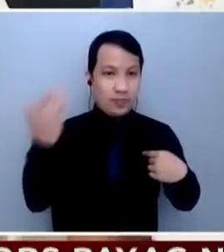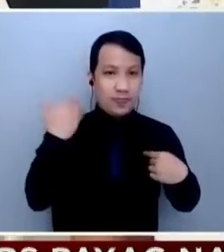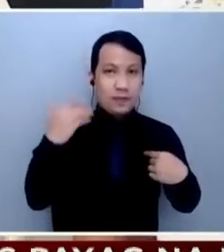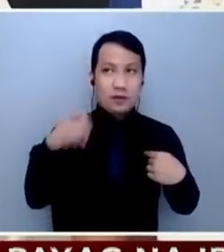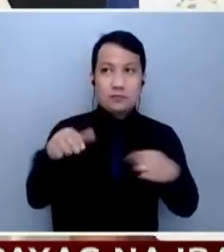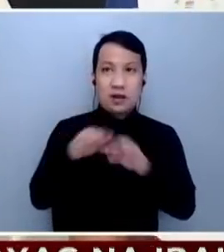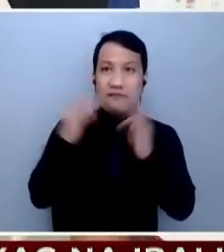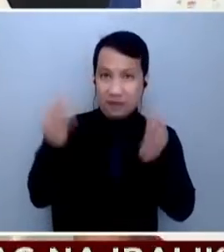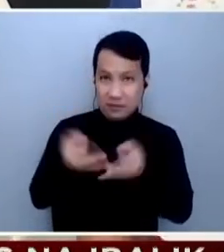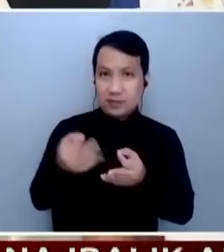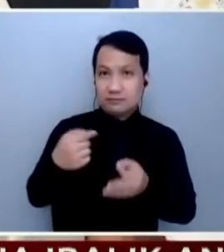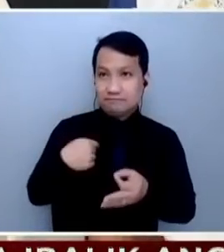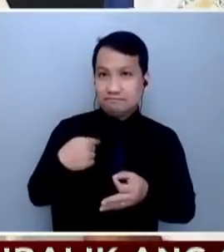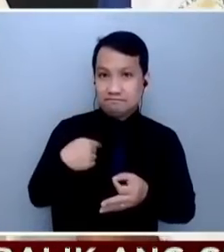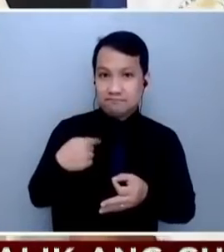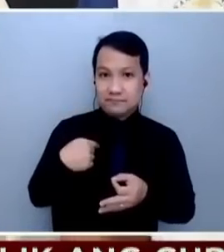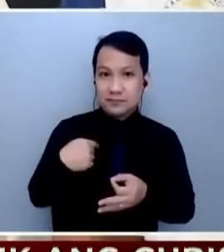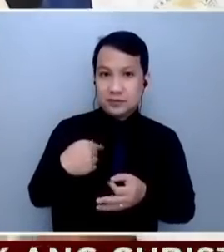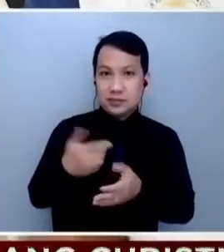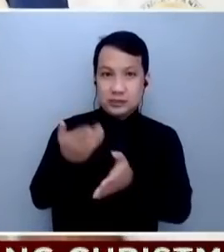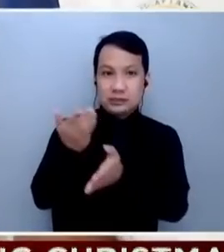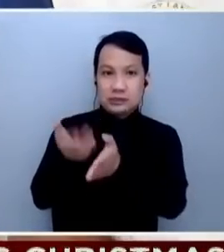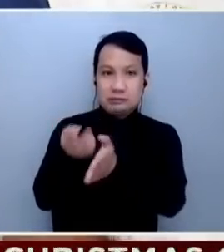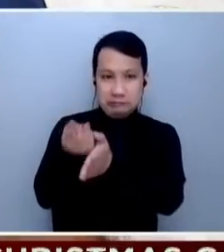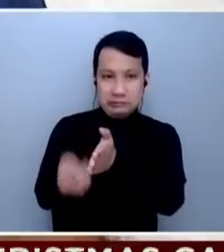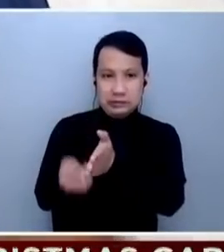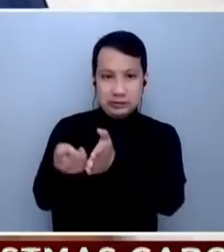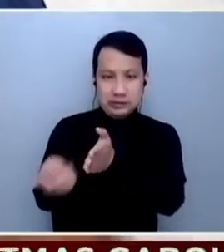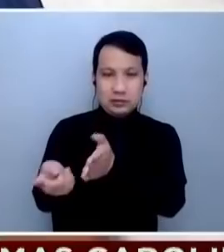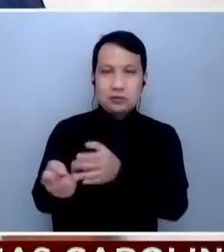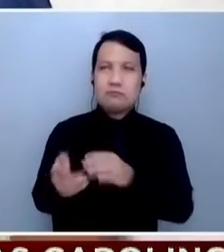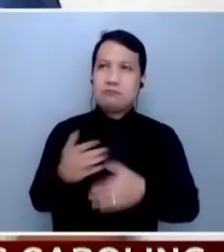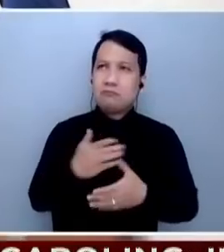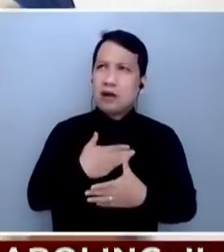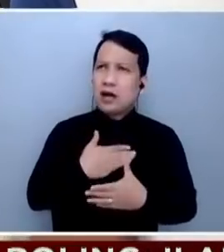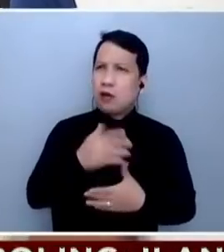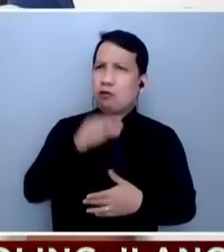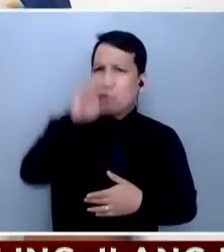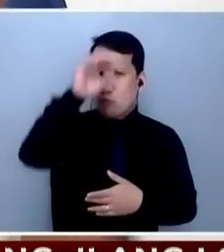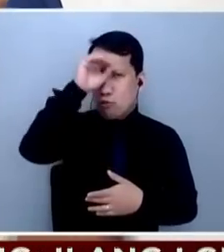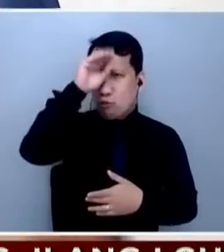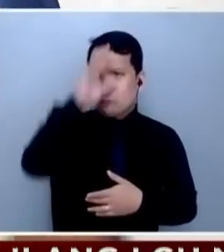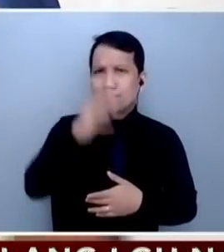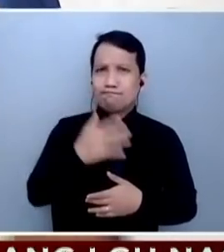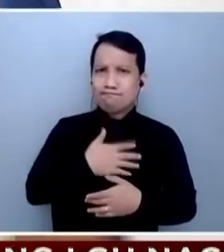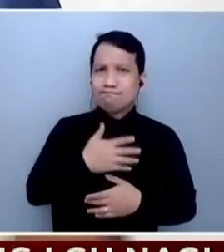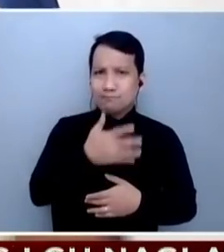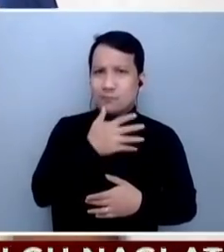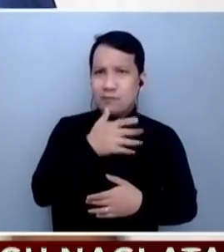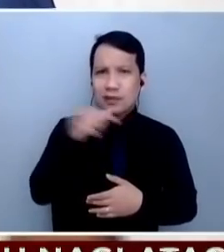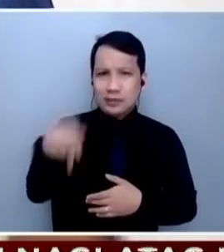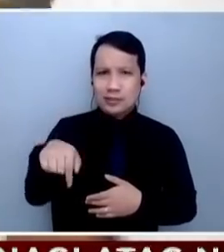ko na burol na libing dito. Ang lolo ko, nanay ko dito rin na namatay